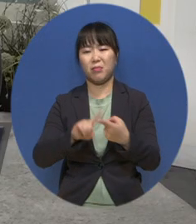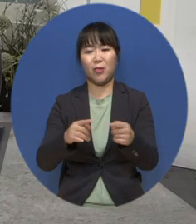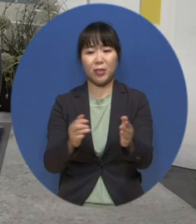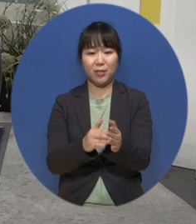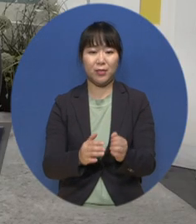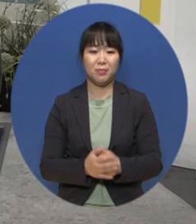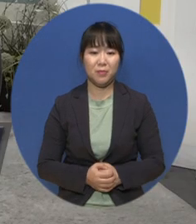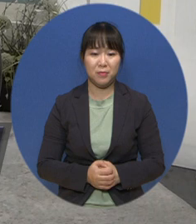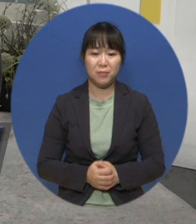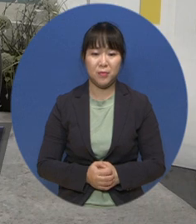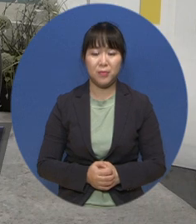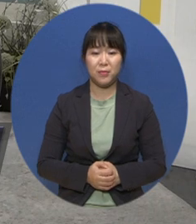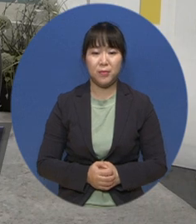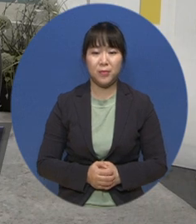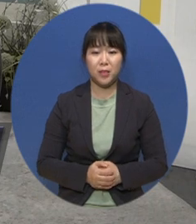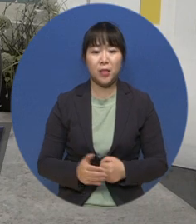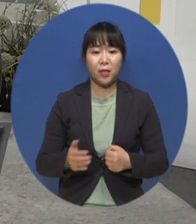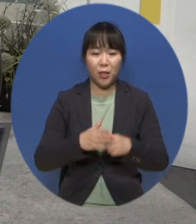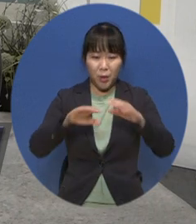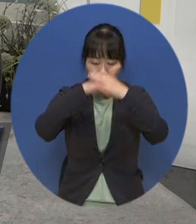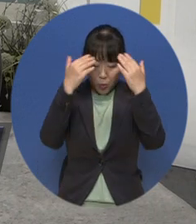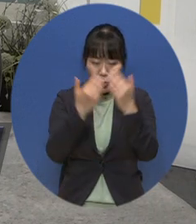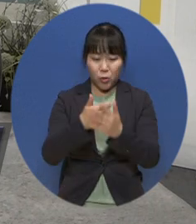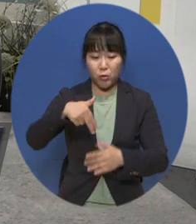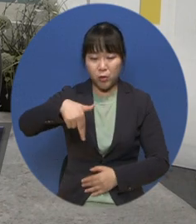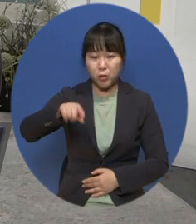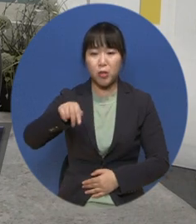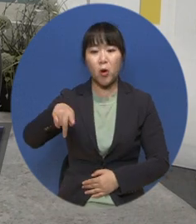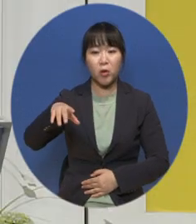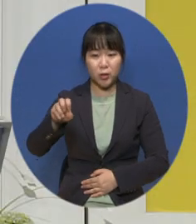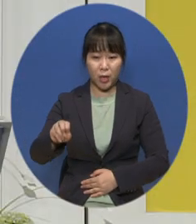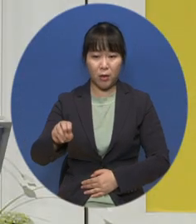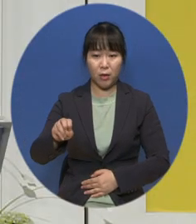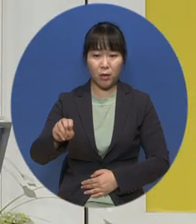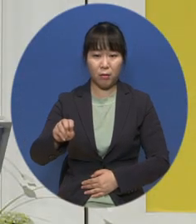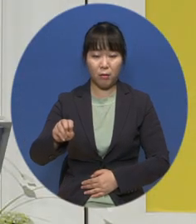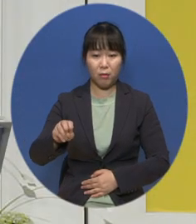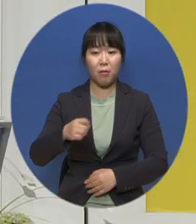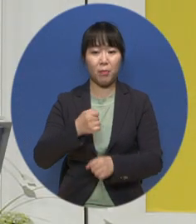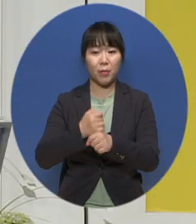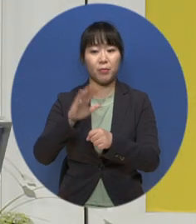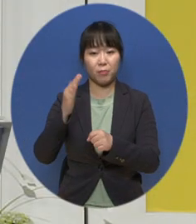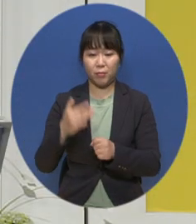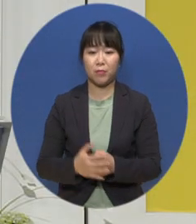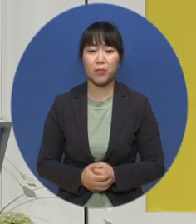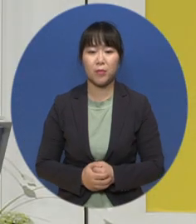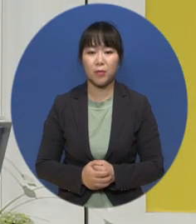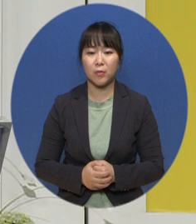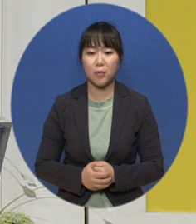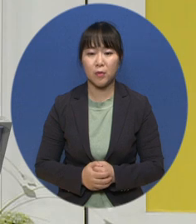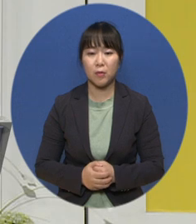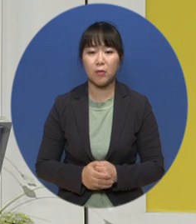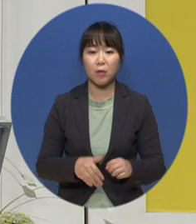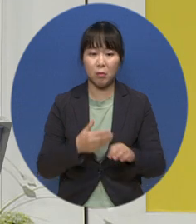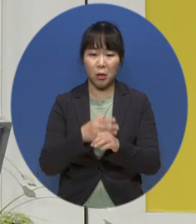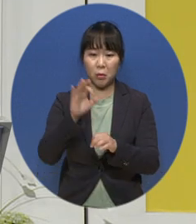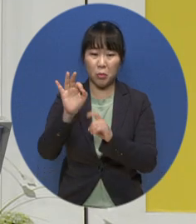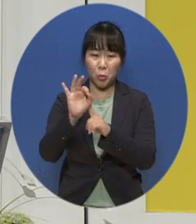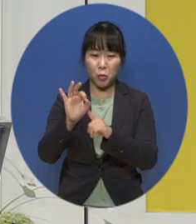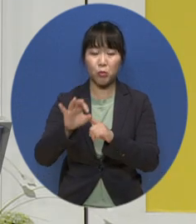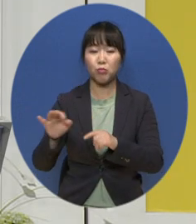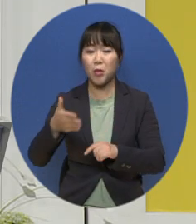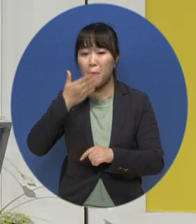그래서 처음 가져 상으로 가 있는 거예요 그러면 저상 으로 갈까 하는데 그저 3 버스의 그 돈을 가지고